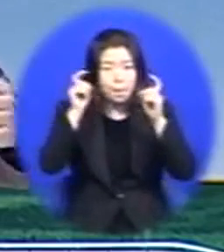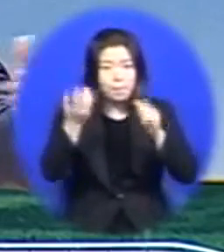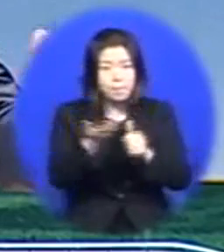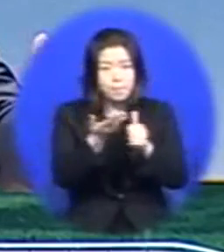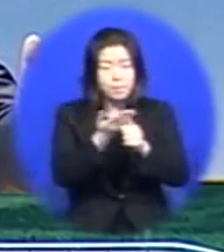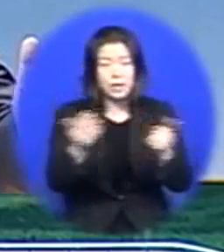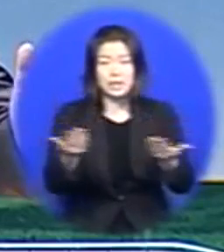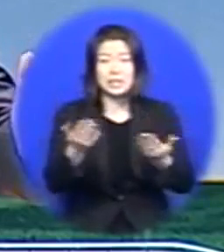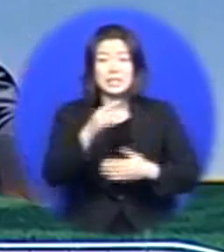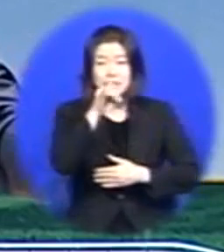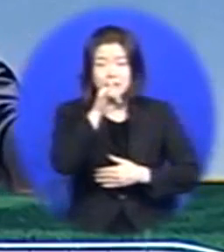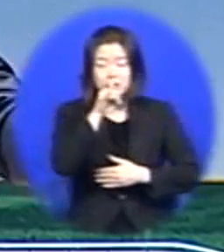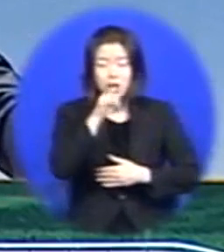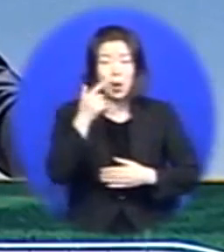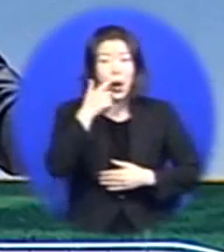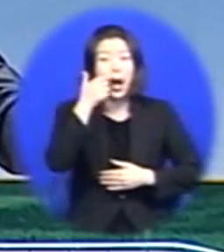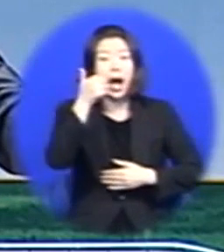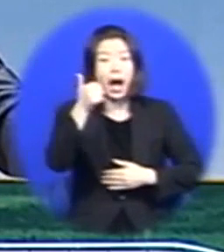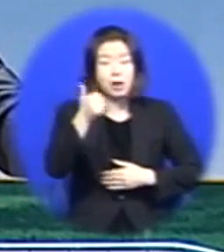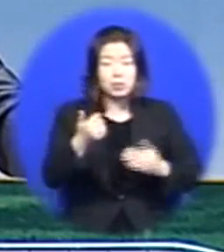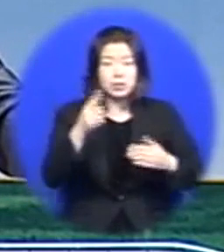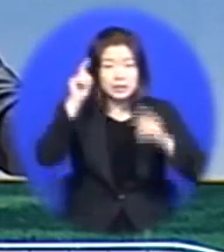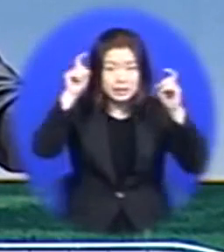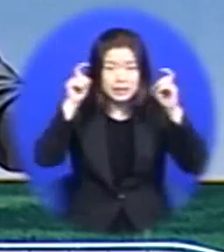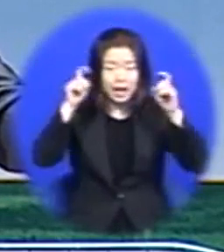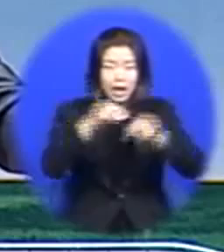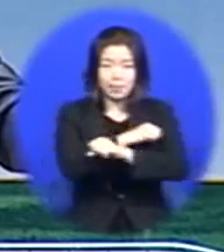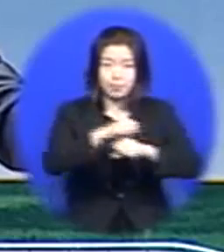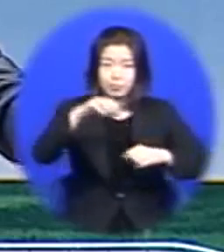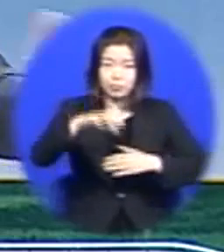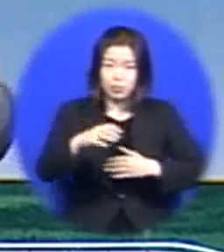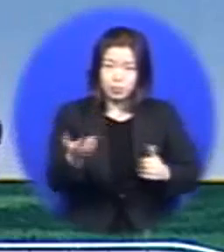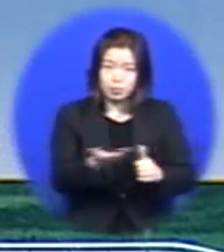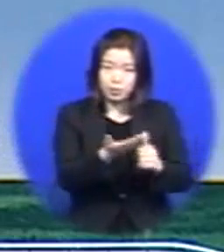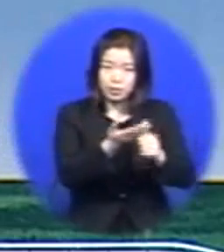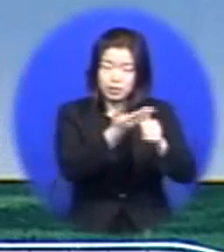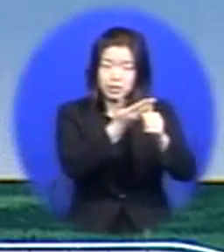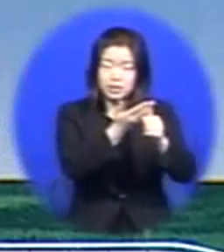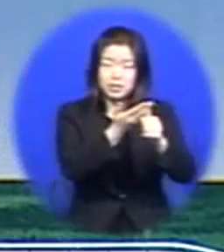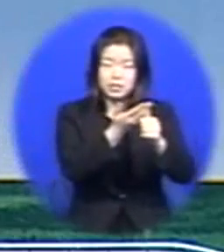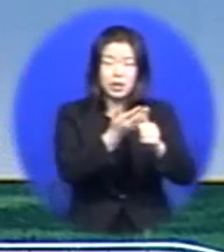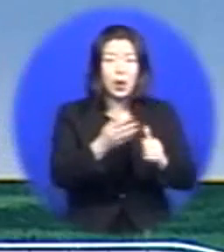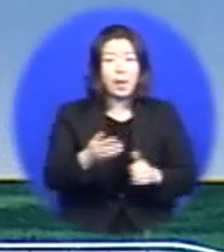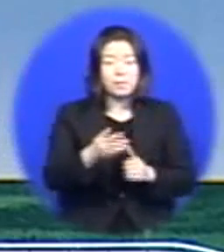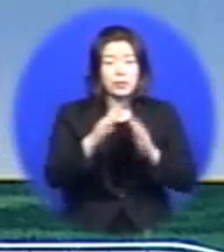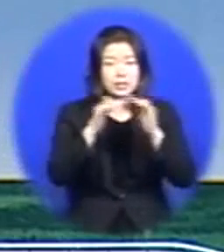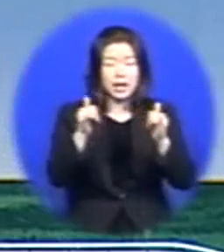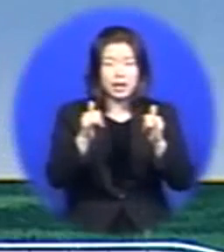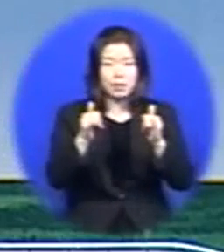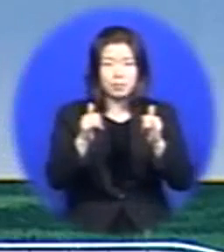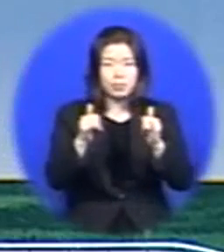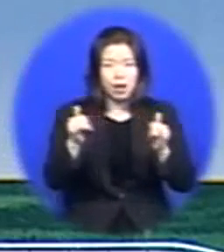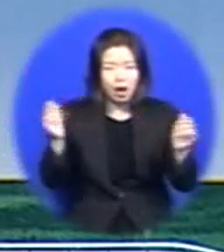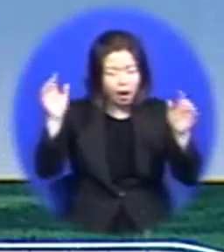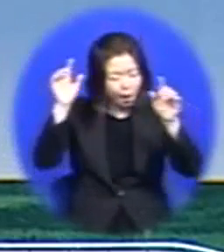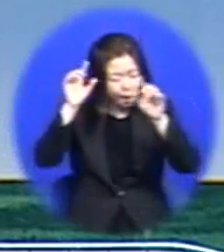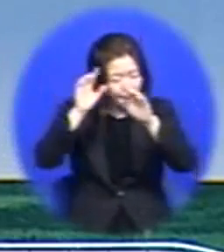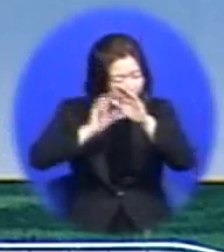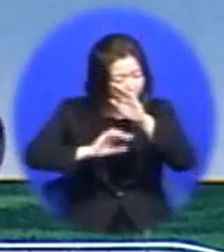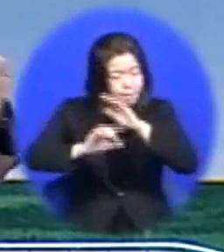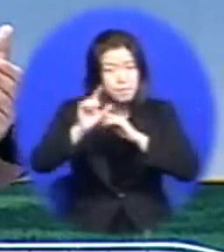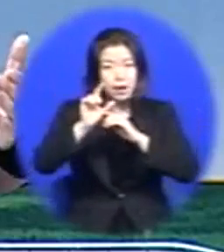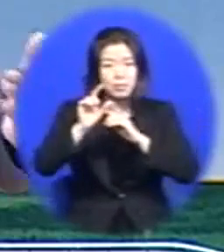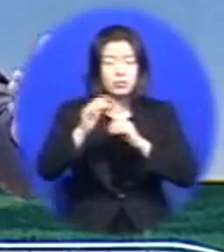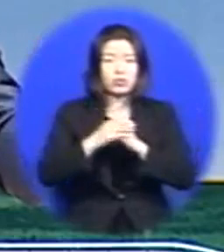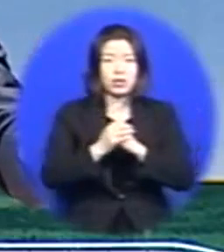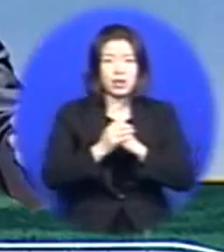일했습니다. 아버지의 양을 이제 들판에서 치는 목동이었어요. 한밤중에